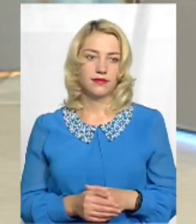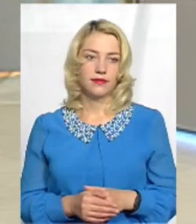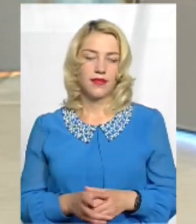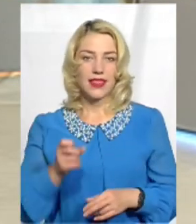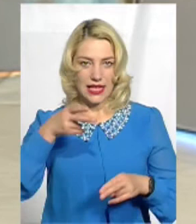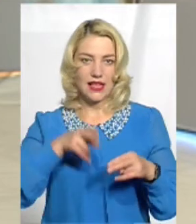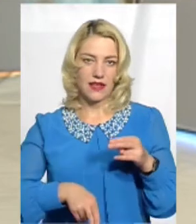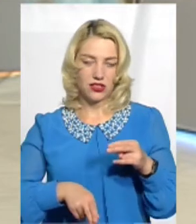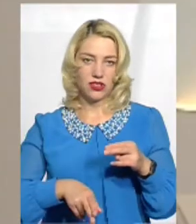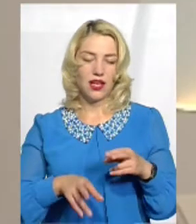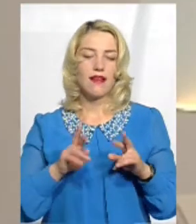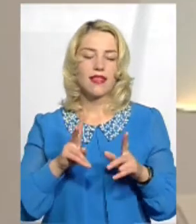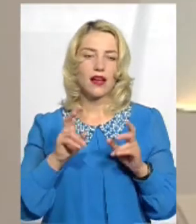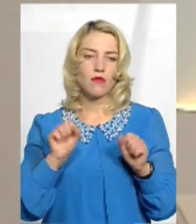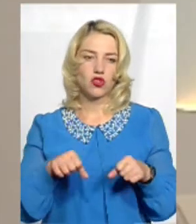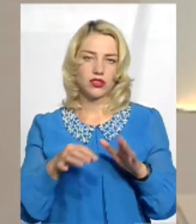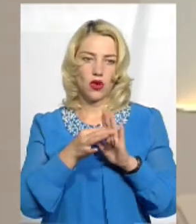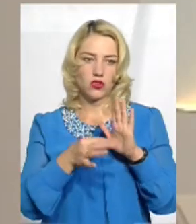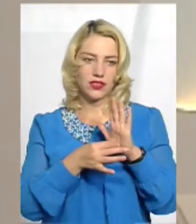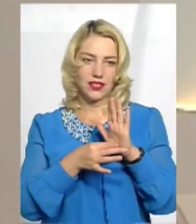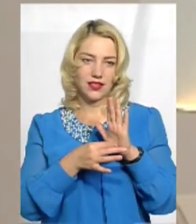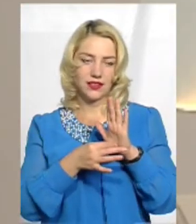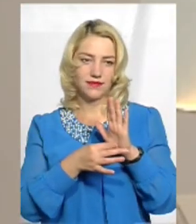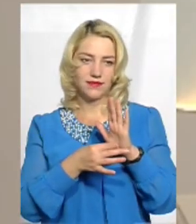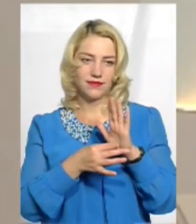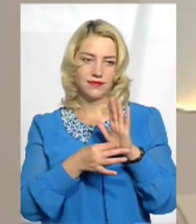на завершення, як можете оцінити